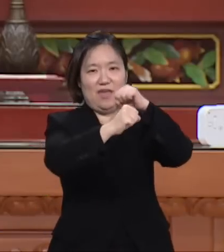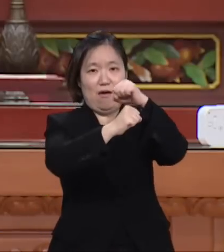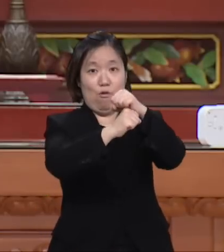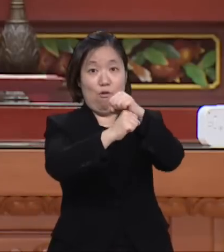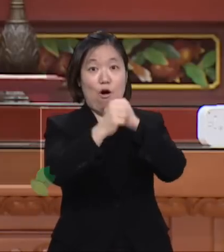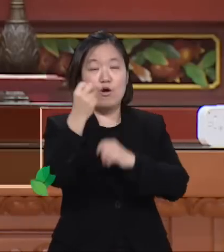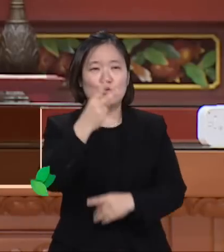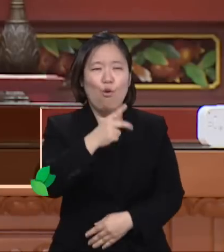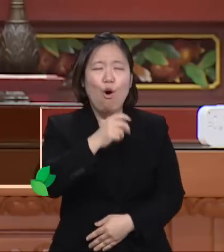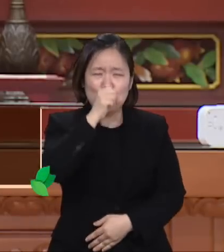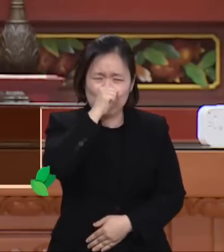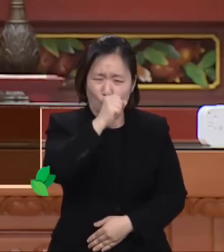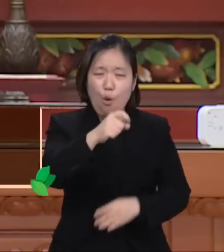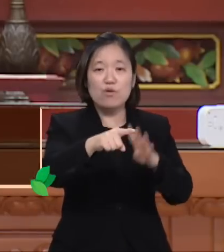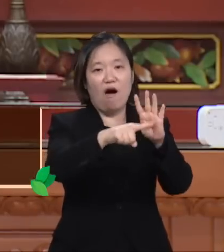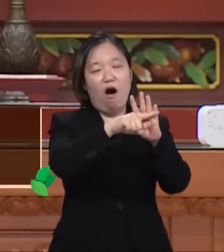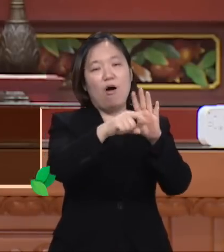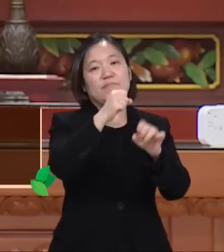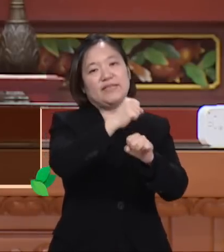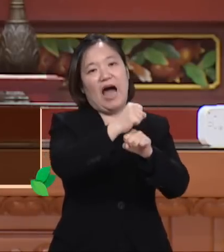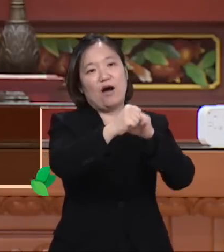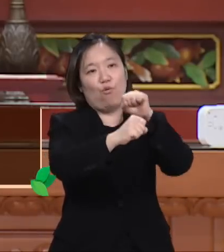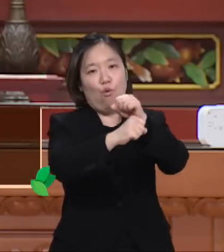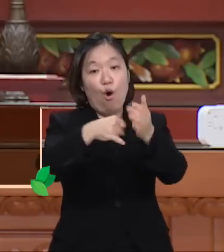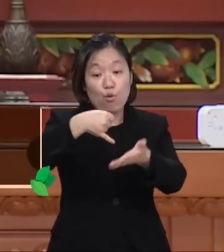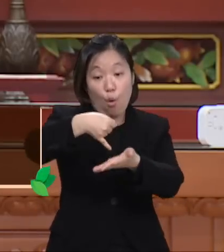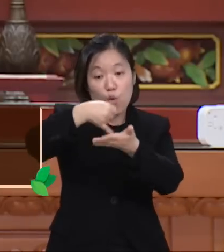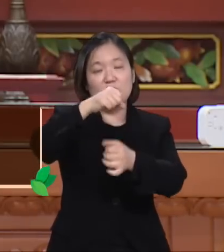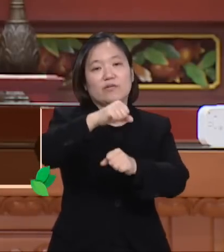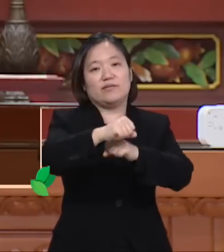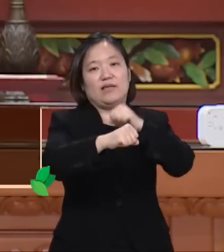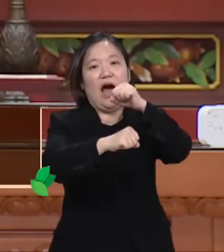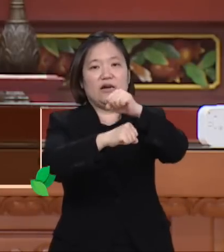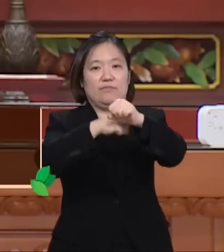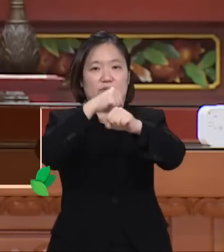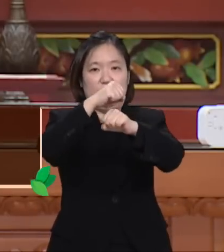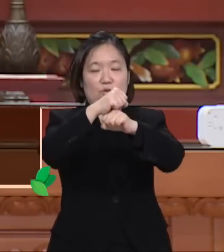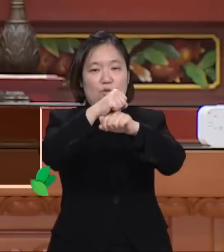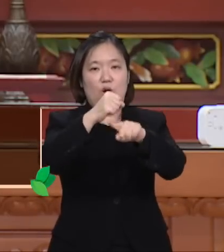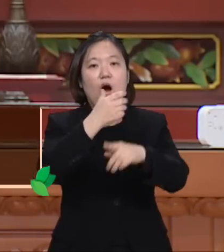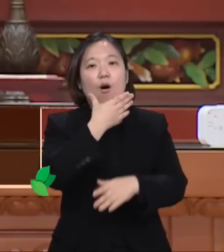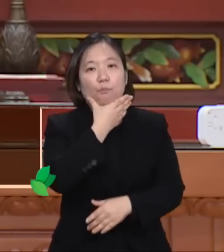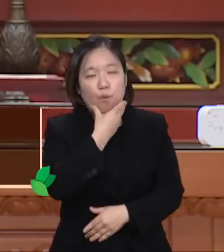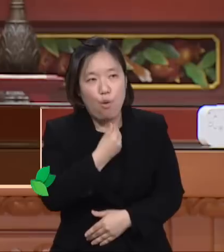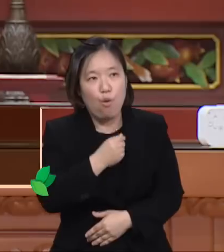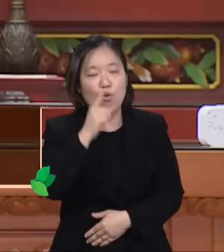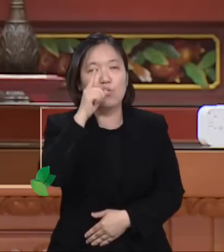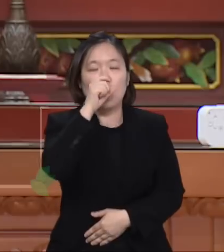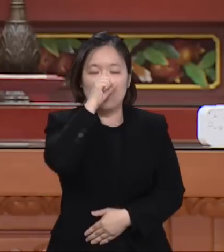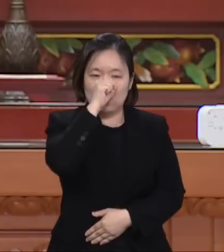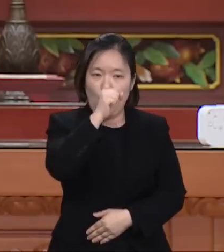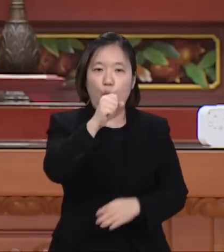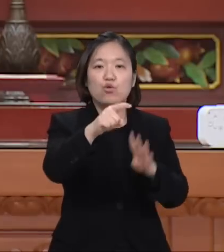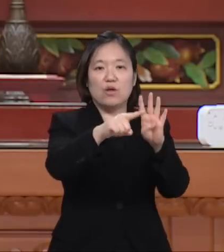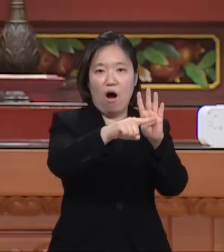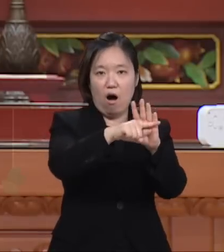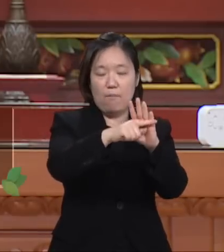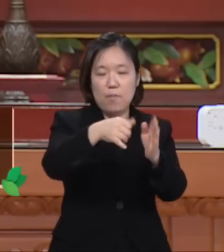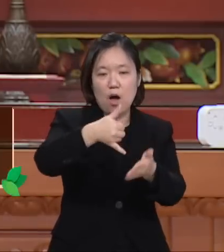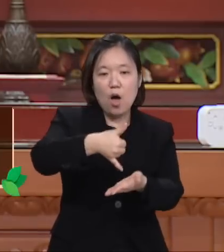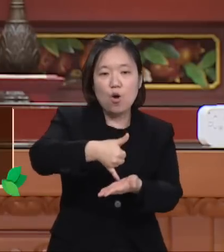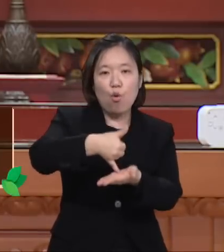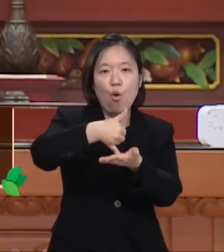선업을 지으십시오 공덕을 쌓으십시오 복과 선업과 공덕의 힘이